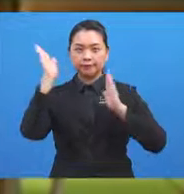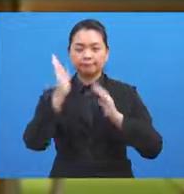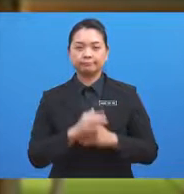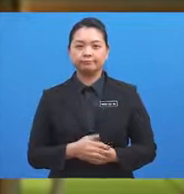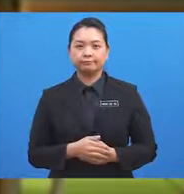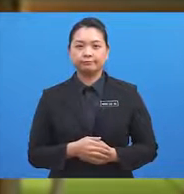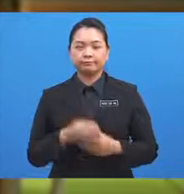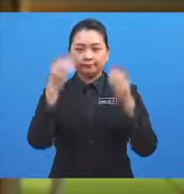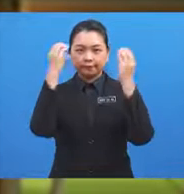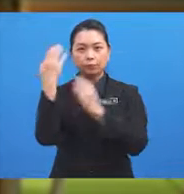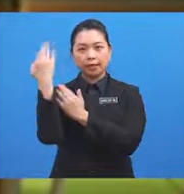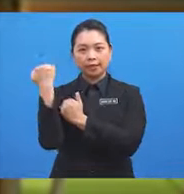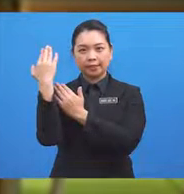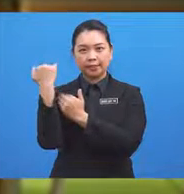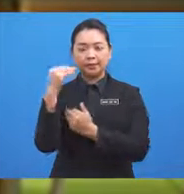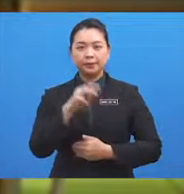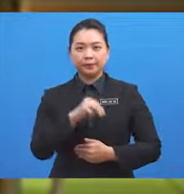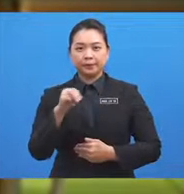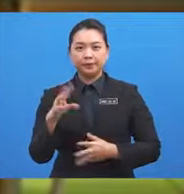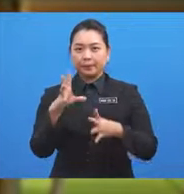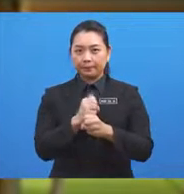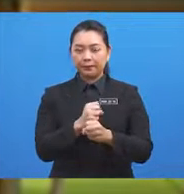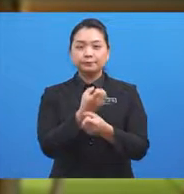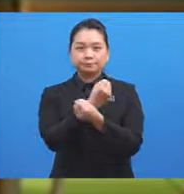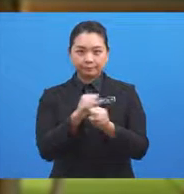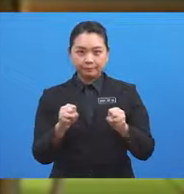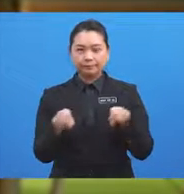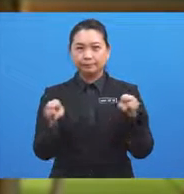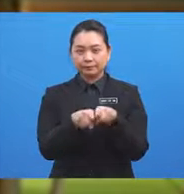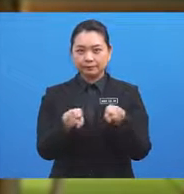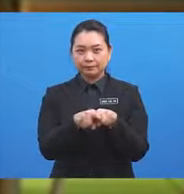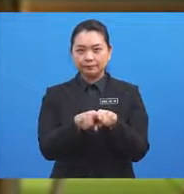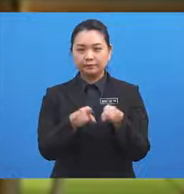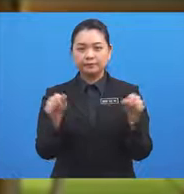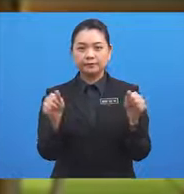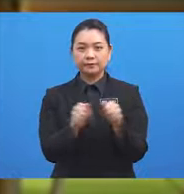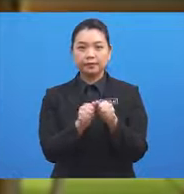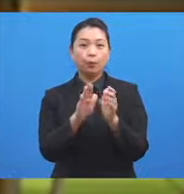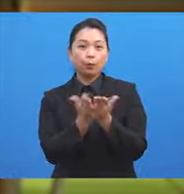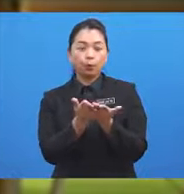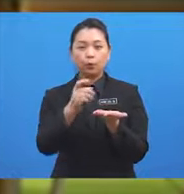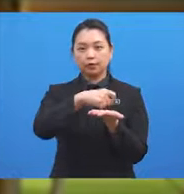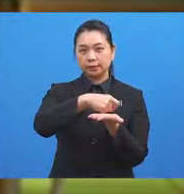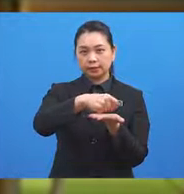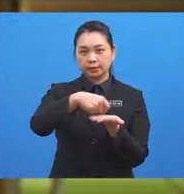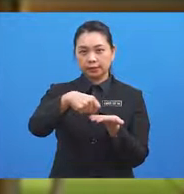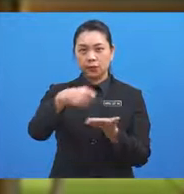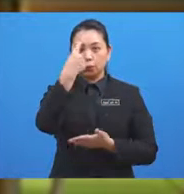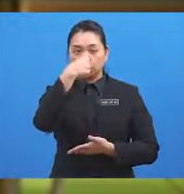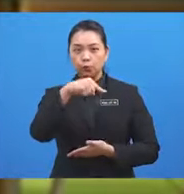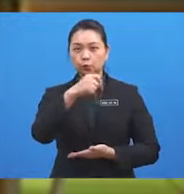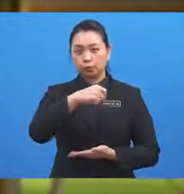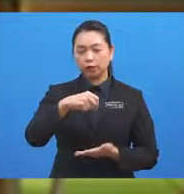Cikgu berharap murid-murid dapat bersedia bersama-sama dengan buku catatan untuk